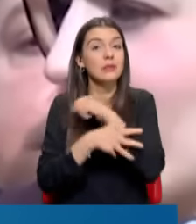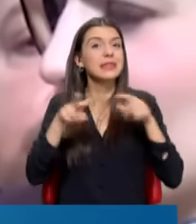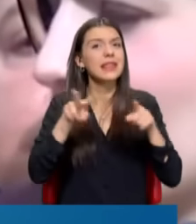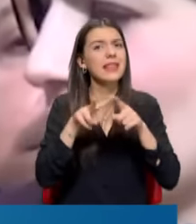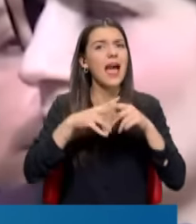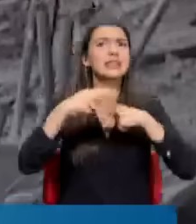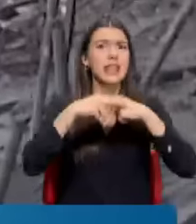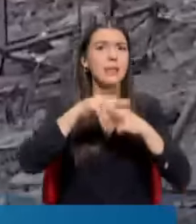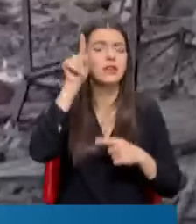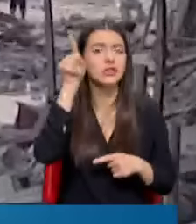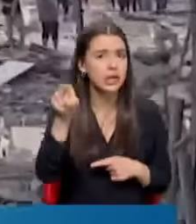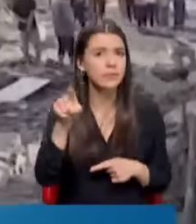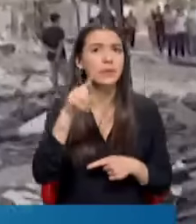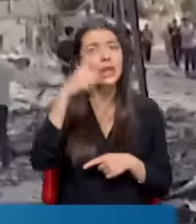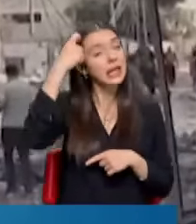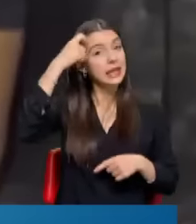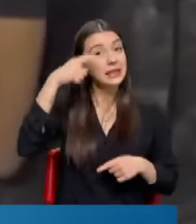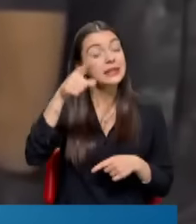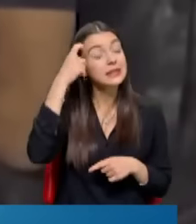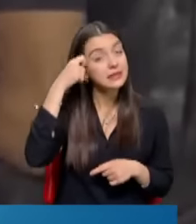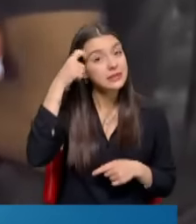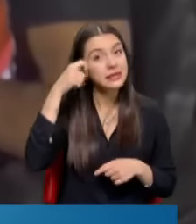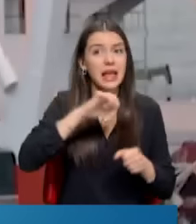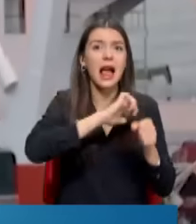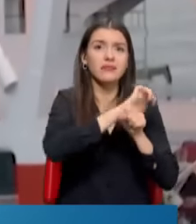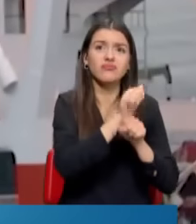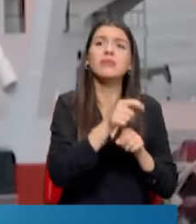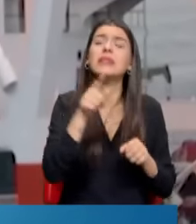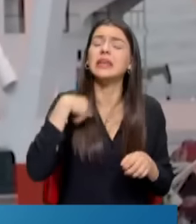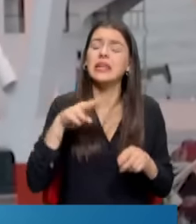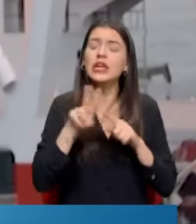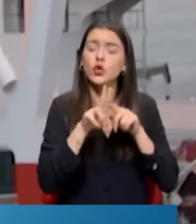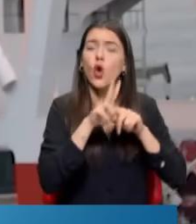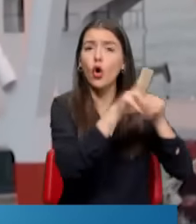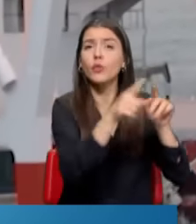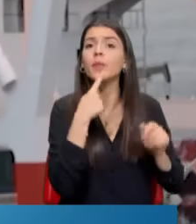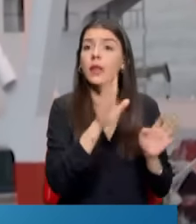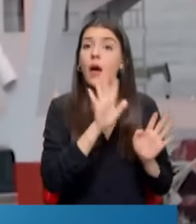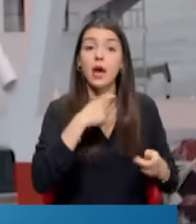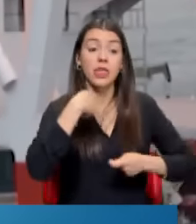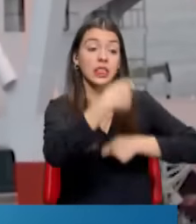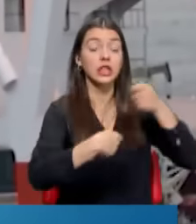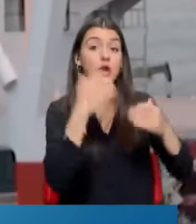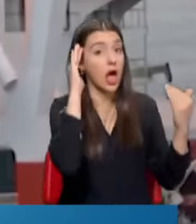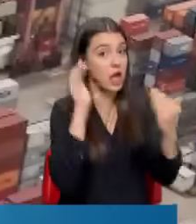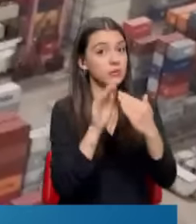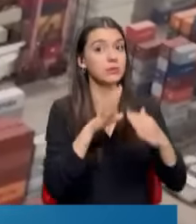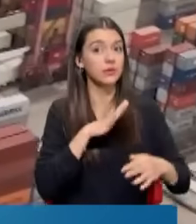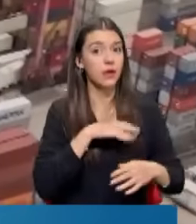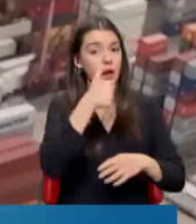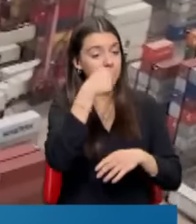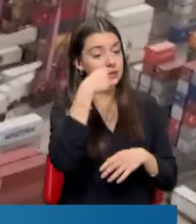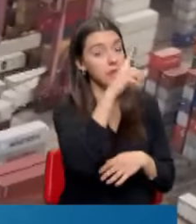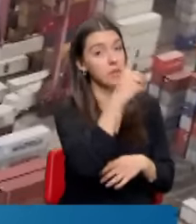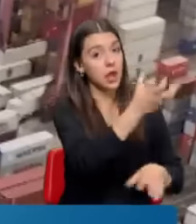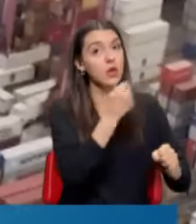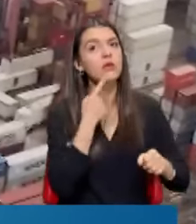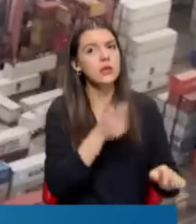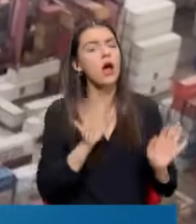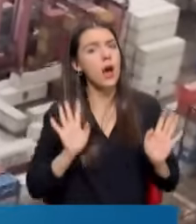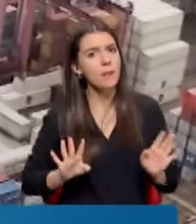Zeybekçi'nin İsrail'in Gazze katliamını kınıyoruz ama ticaret anlaşmamız var. 6 satıp 1 alıyoruz dedi. İktidara